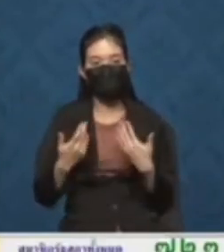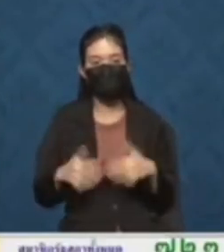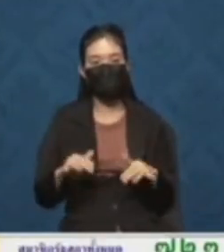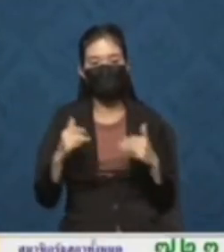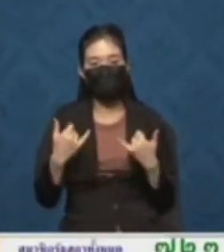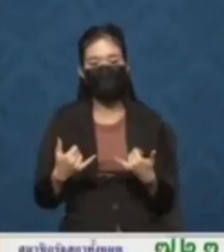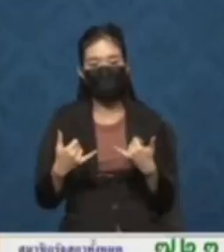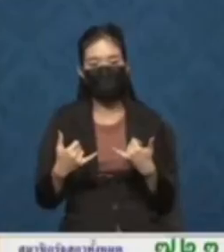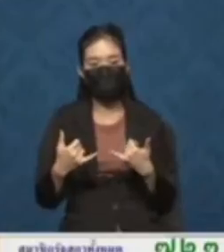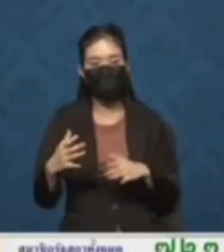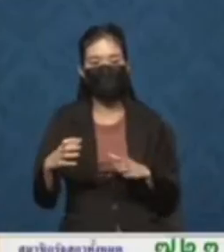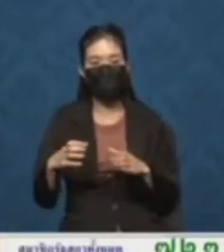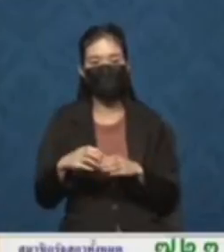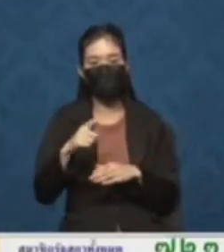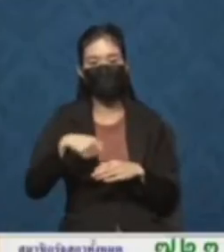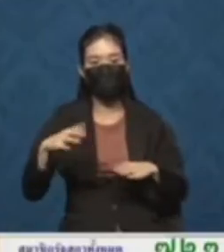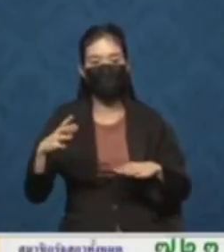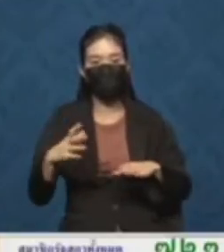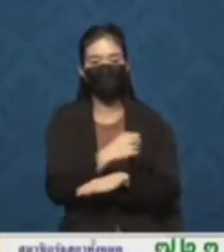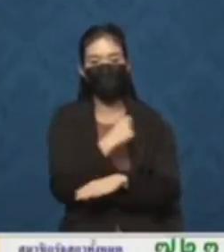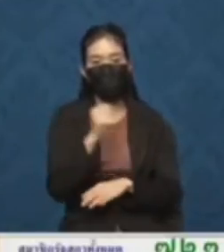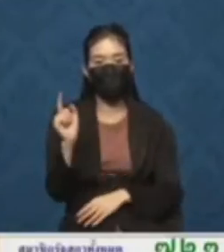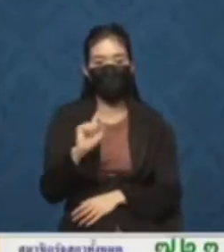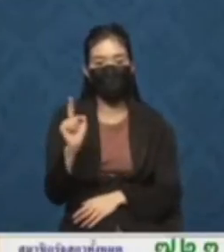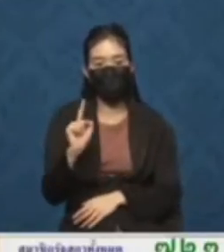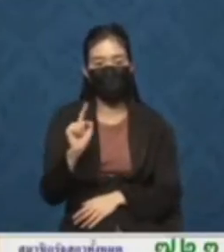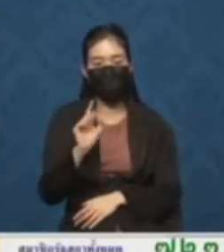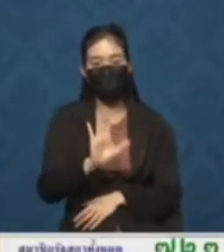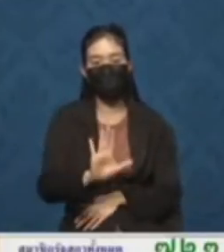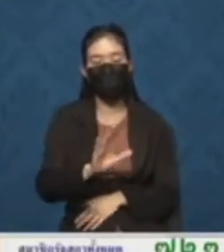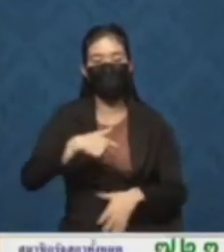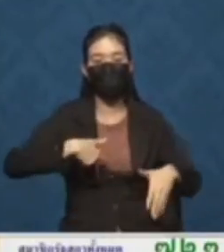นาเป็นพรรคการเมืองของประชาชน